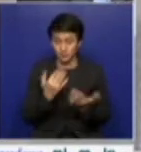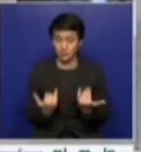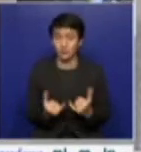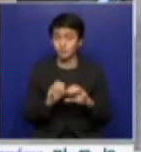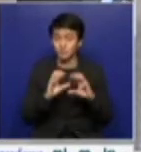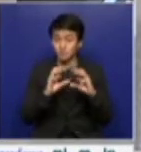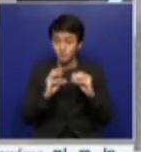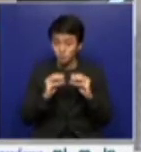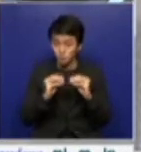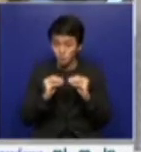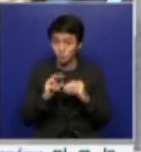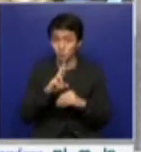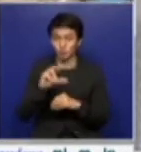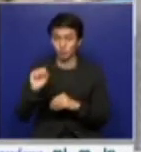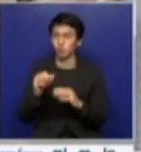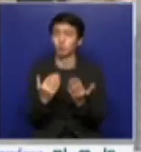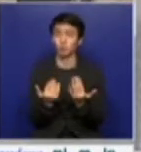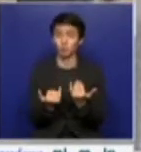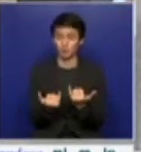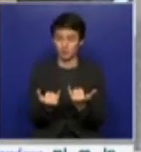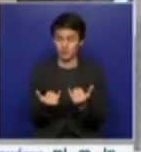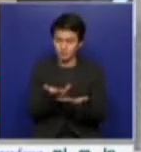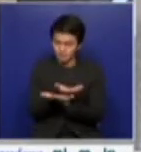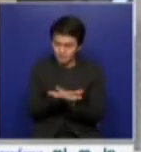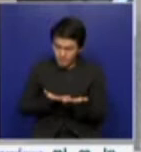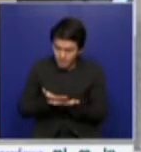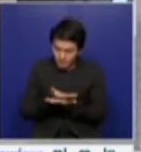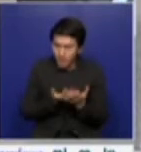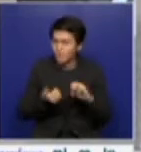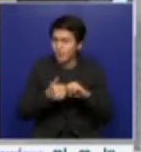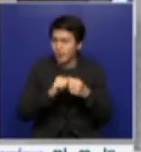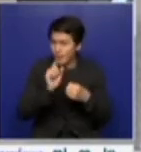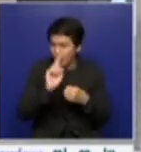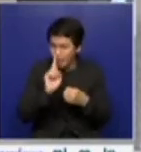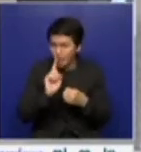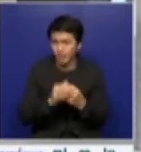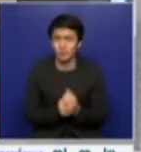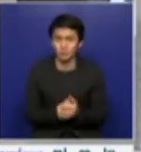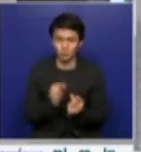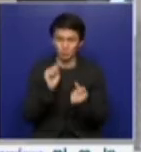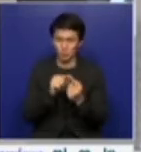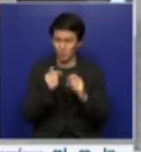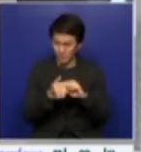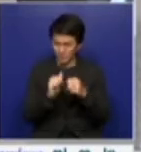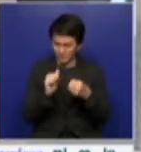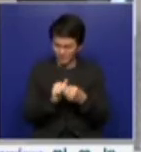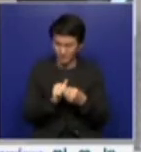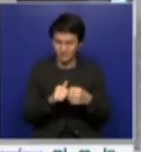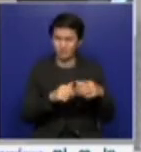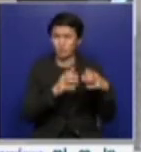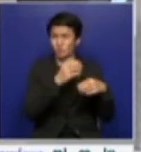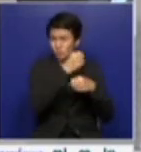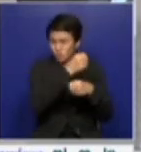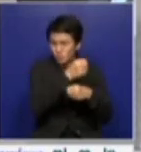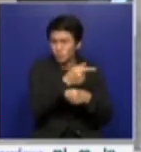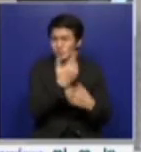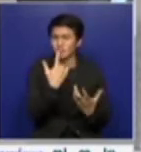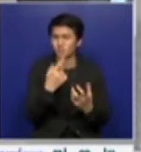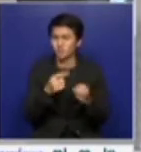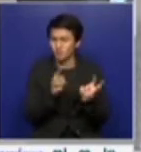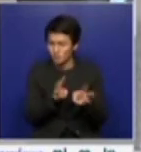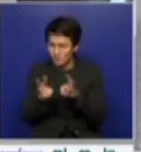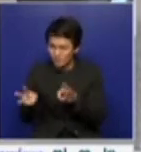จะเป็นการพี่นาถึงเรื่องปัญหาที่เกิดขึ้นและเสนอทางออกของปัญหา